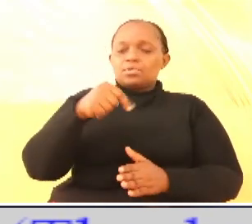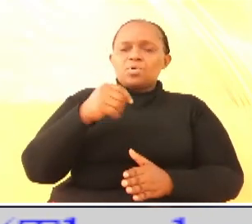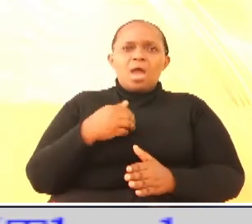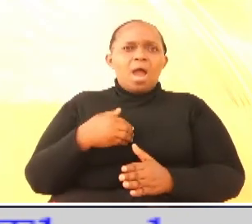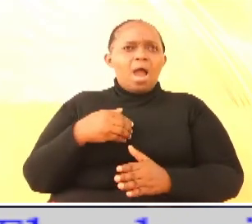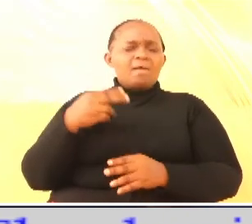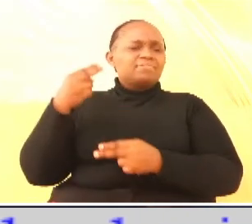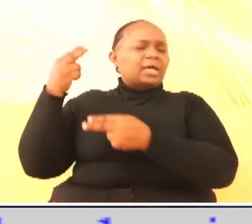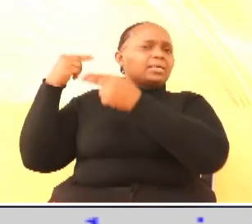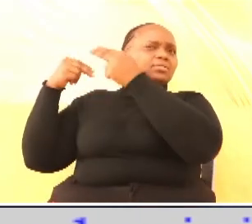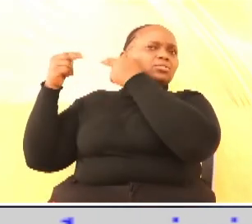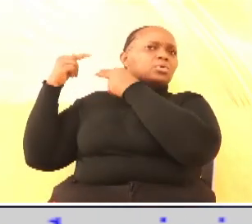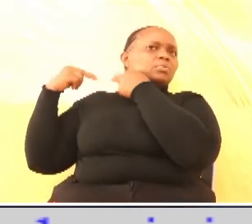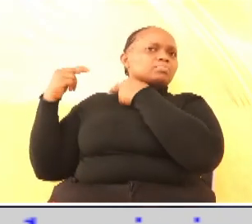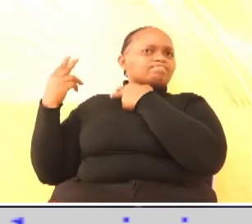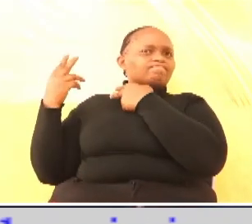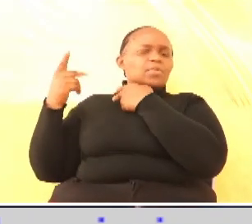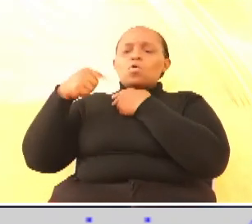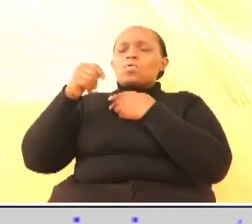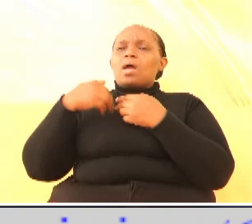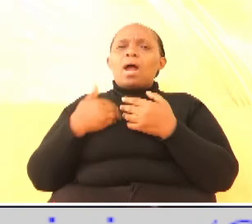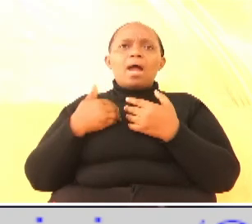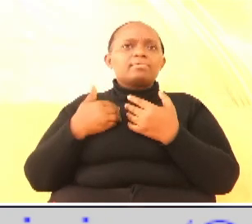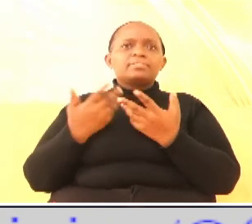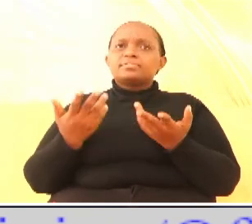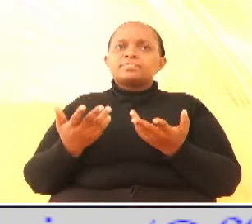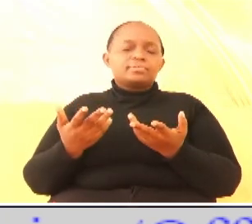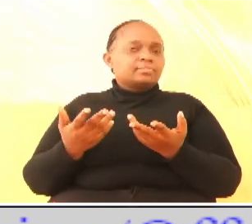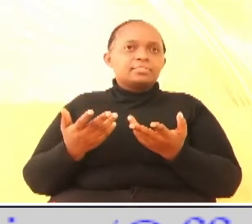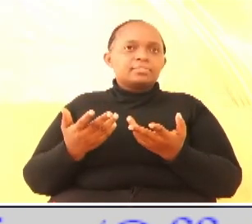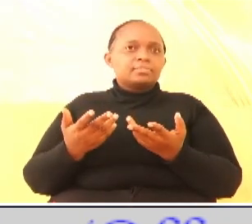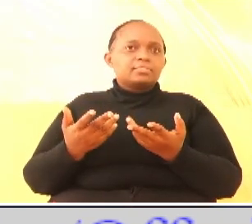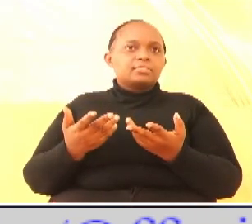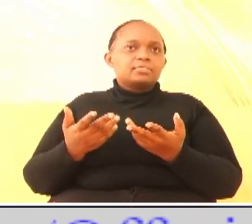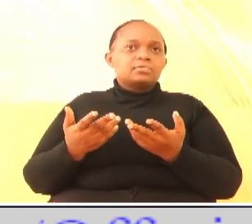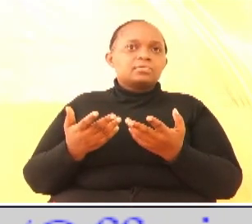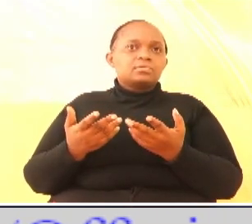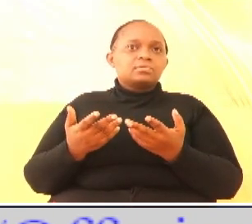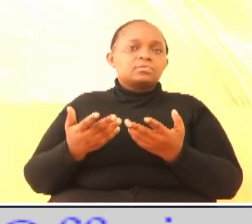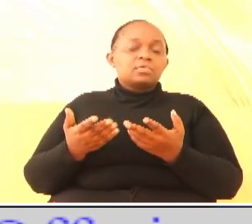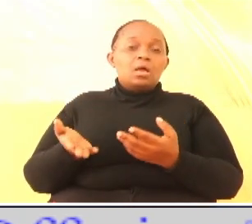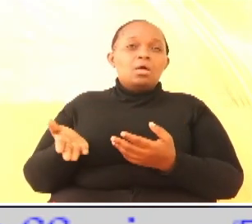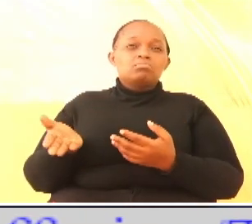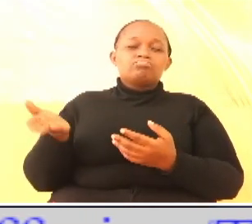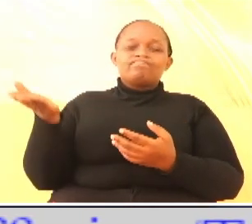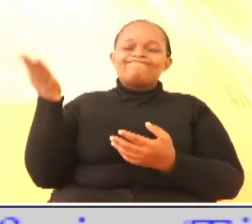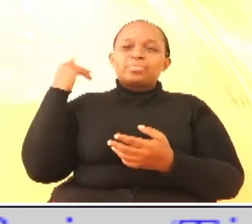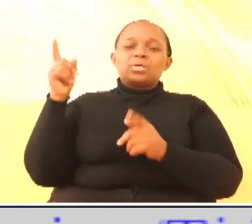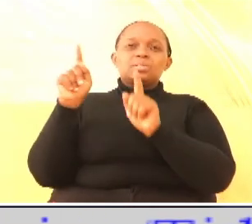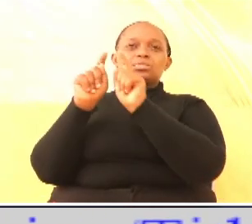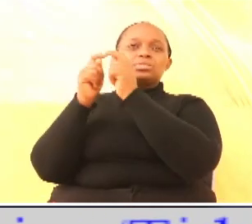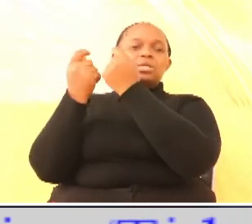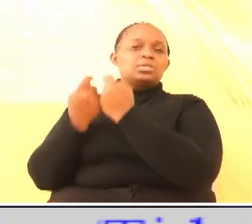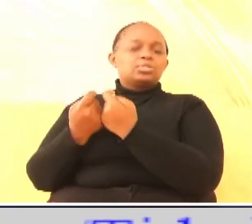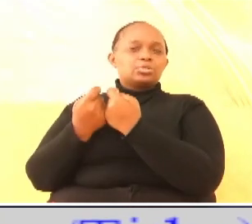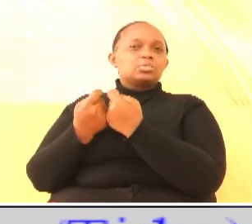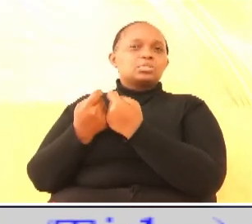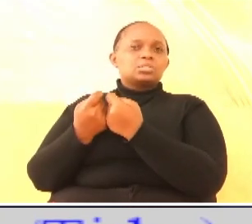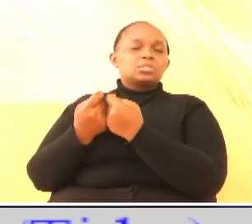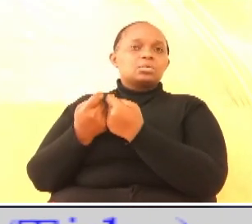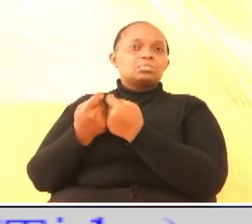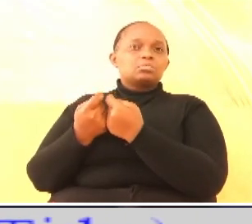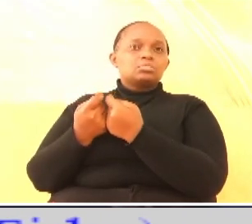kule tulitoka, katika tamaduni zetu tulikuwa katika zile enzi ambazo tulikuwa tunaabudu mambo ambayo